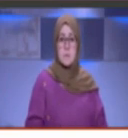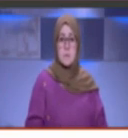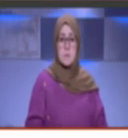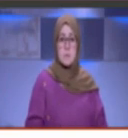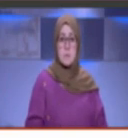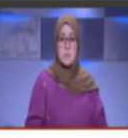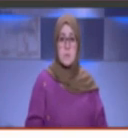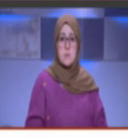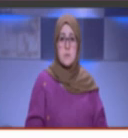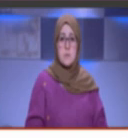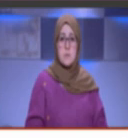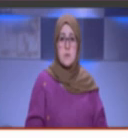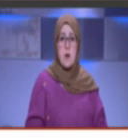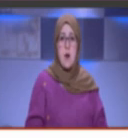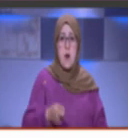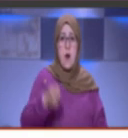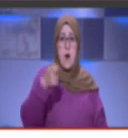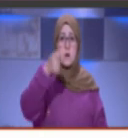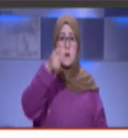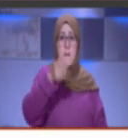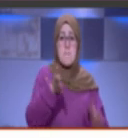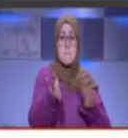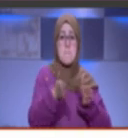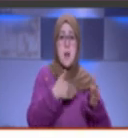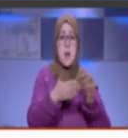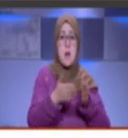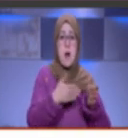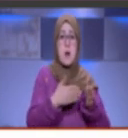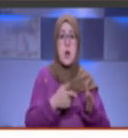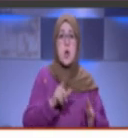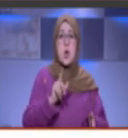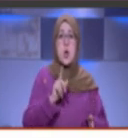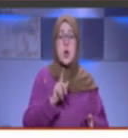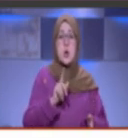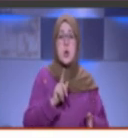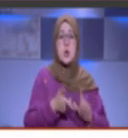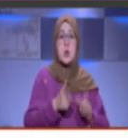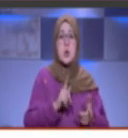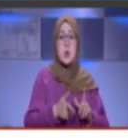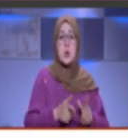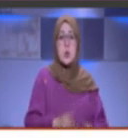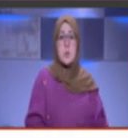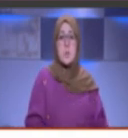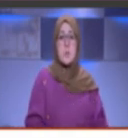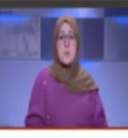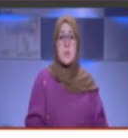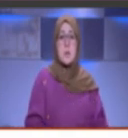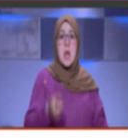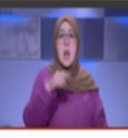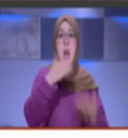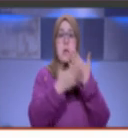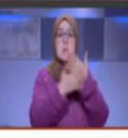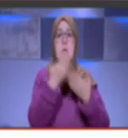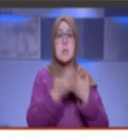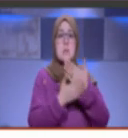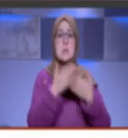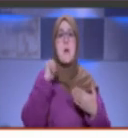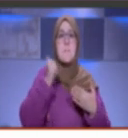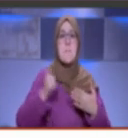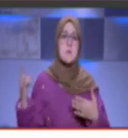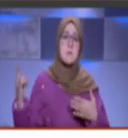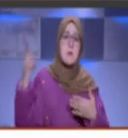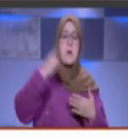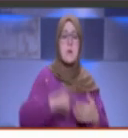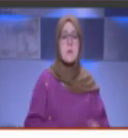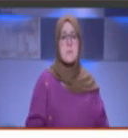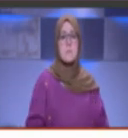واستلزم الأمر أكثر من مليار يورو لتجديد حاملة الطائرات شارل دي جول. مفهوم